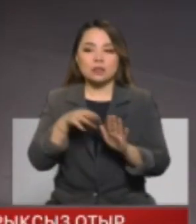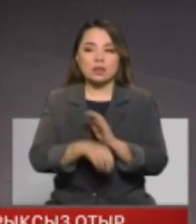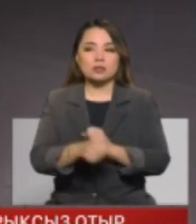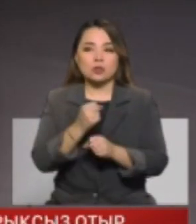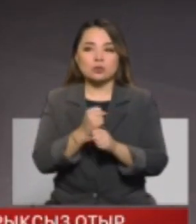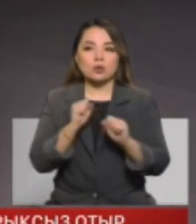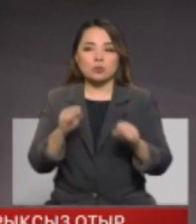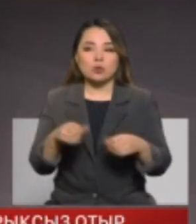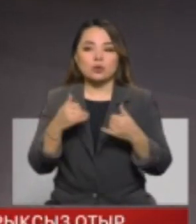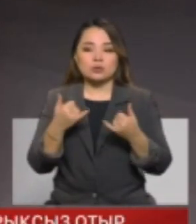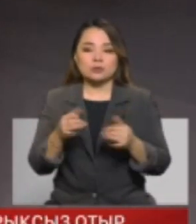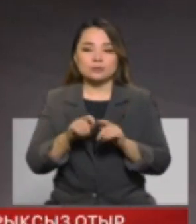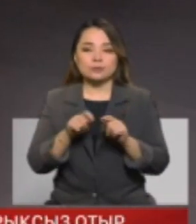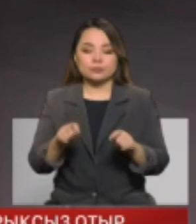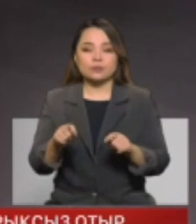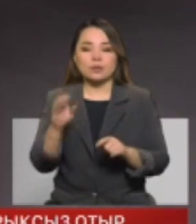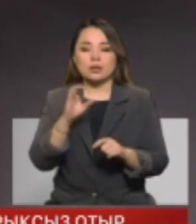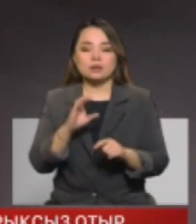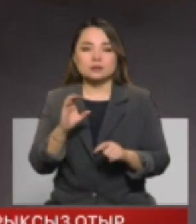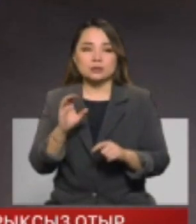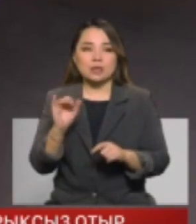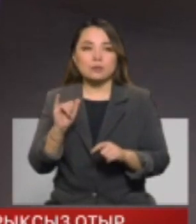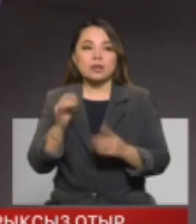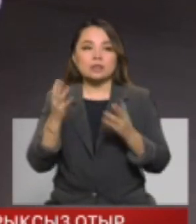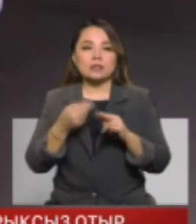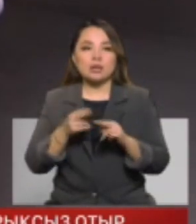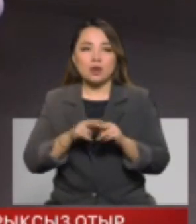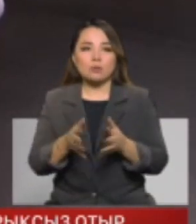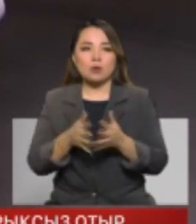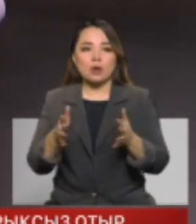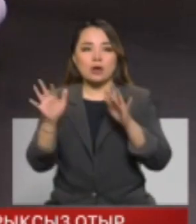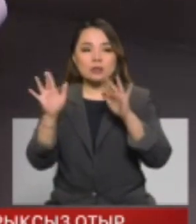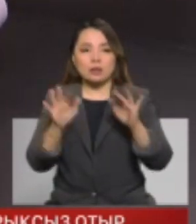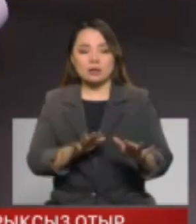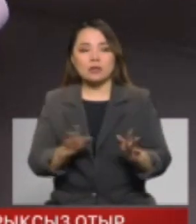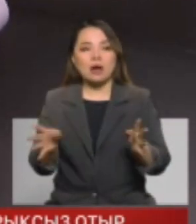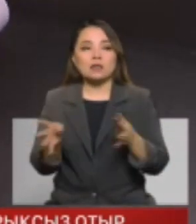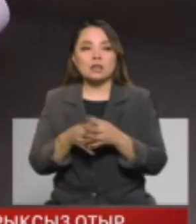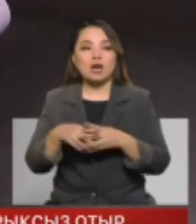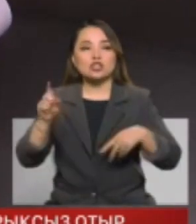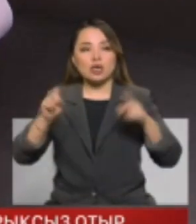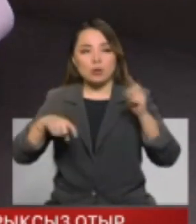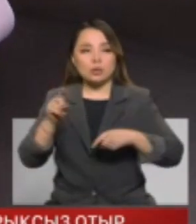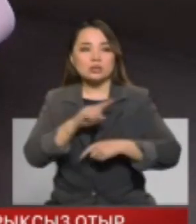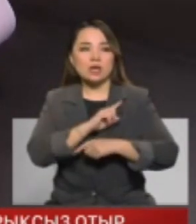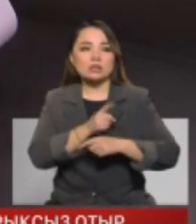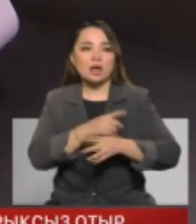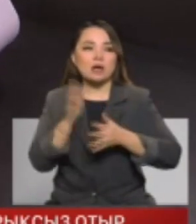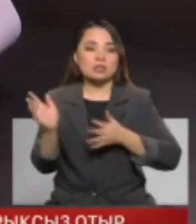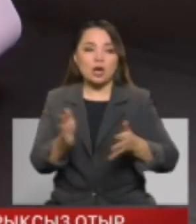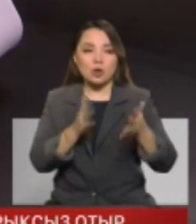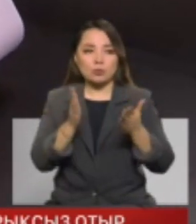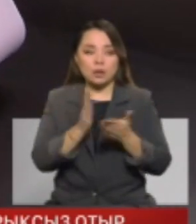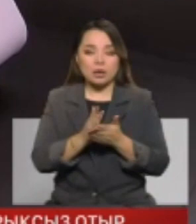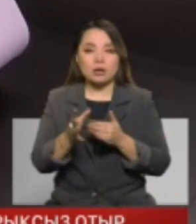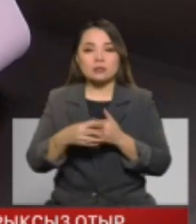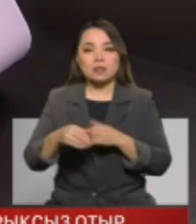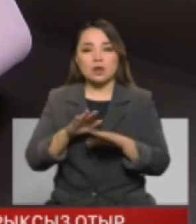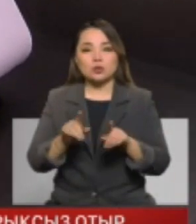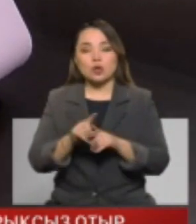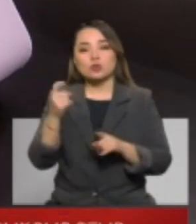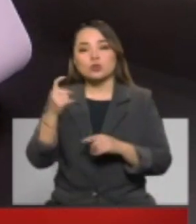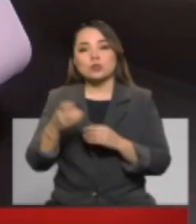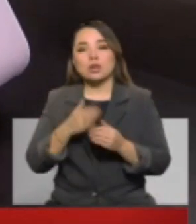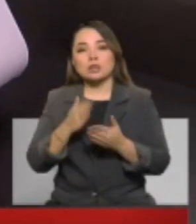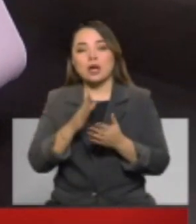мүмкін. Айта кетейік, өткен сенбі күні еліміздің басым бөлігінде қар аралас жаңбыр жауып, қатты дауыл тұрған. Бірқатар аймақтағы